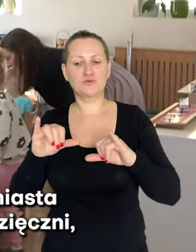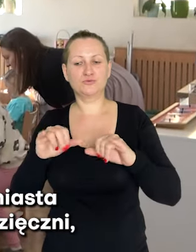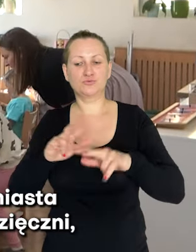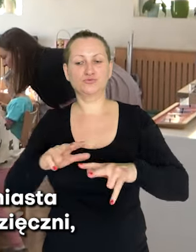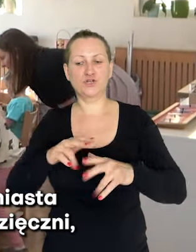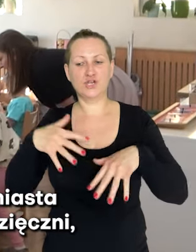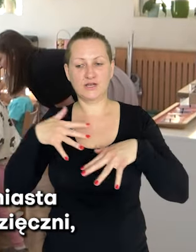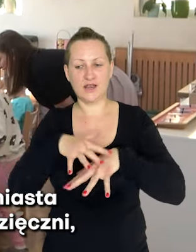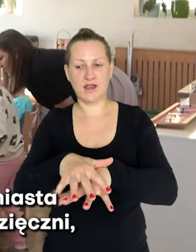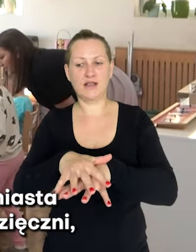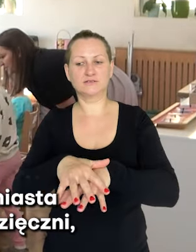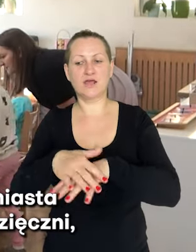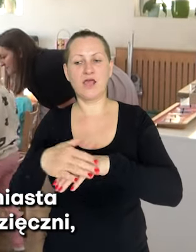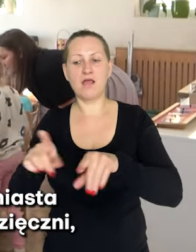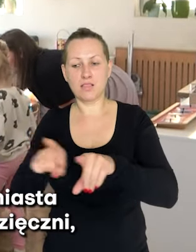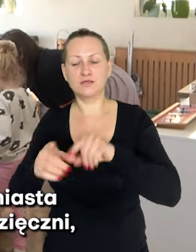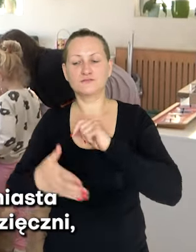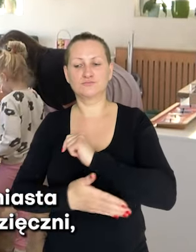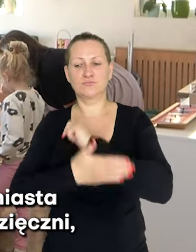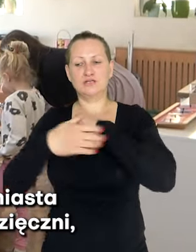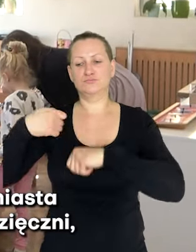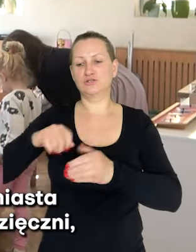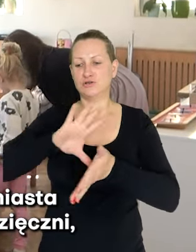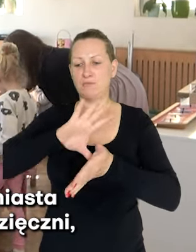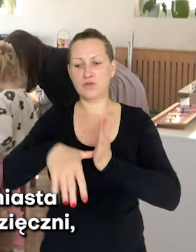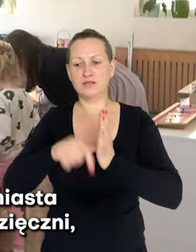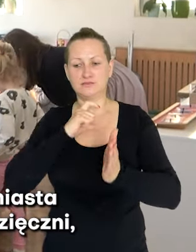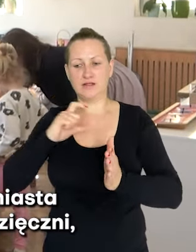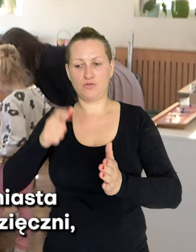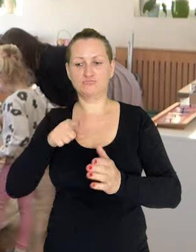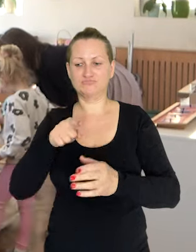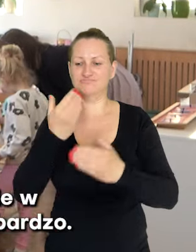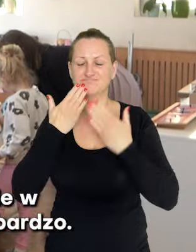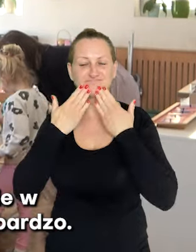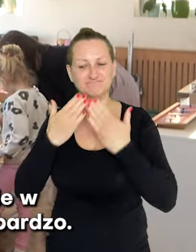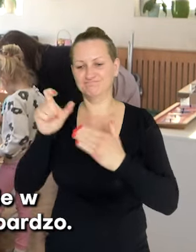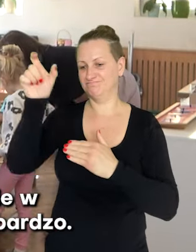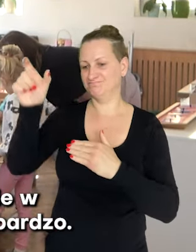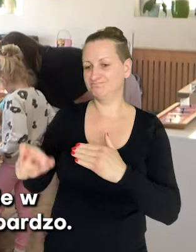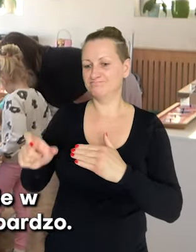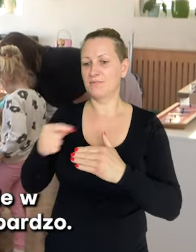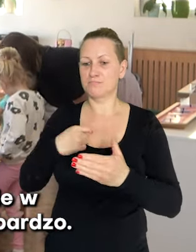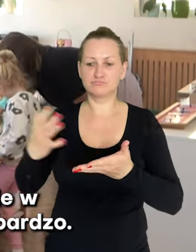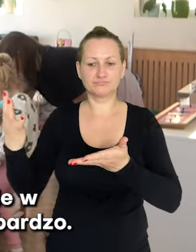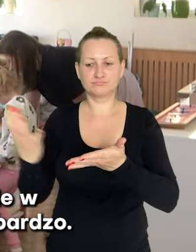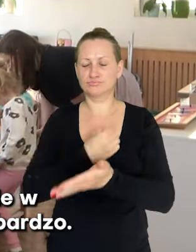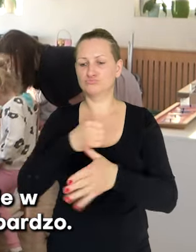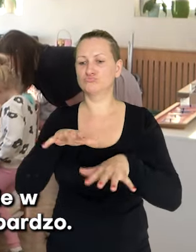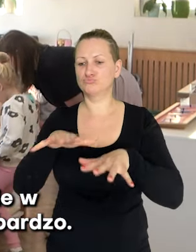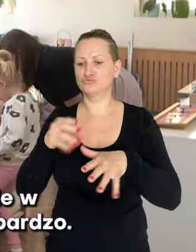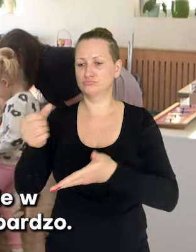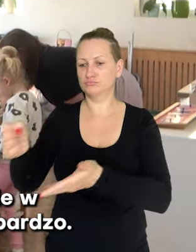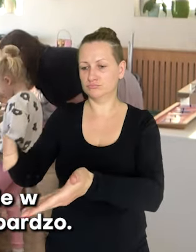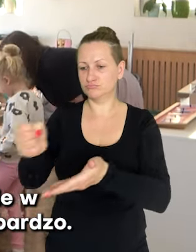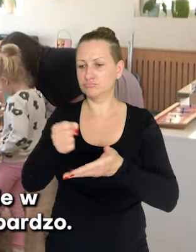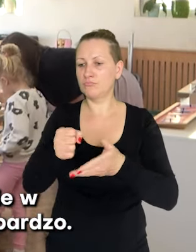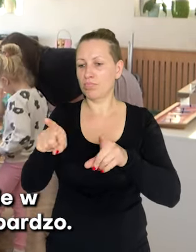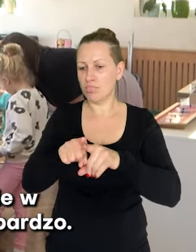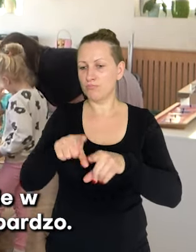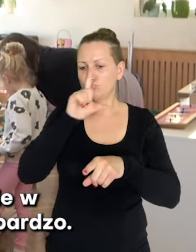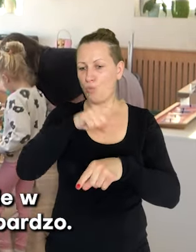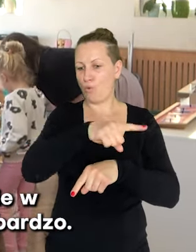wsparł prezydent miasta Starogard Gdański, za co jesteśmy bardzo wdzięczni. Pozyskaliśmy sporo sponsorów. Także